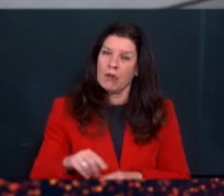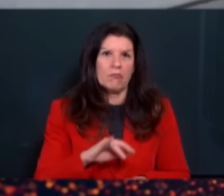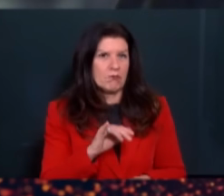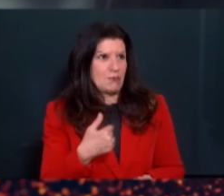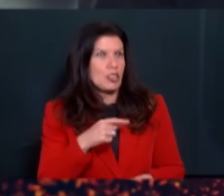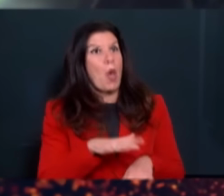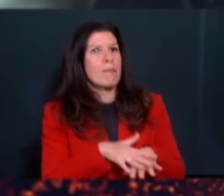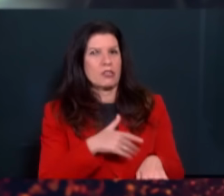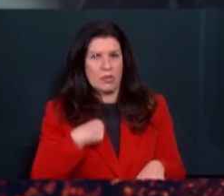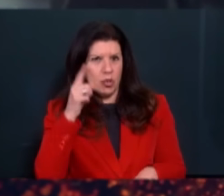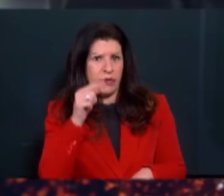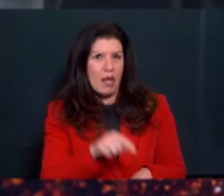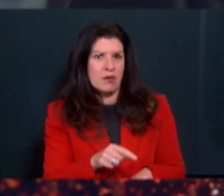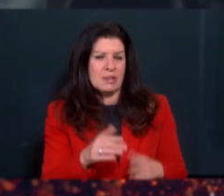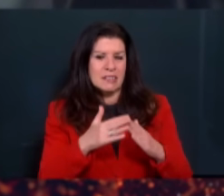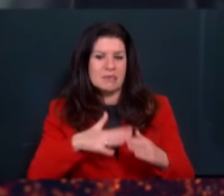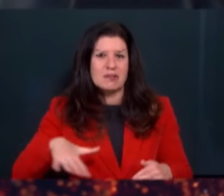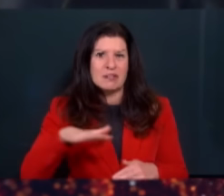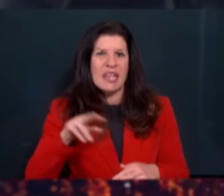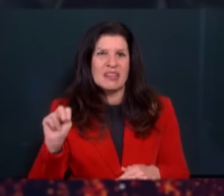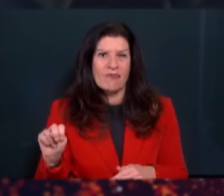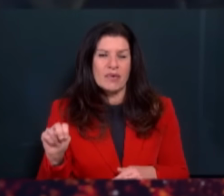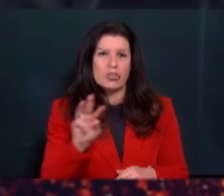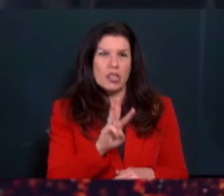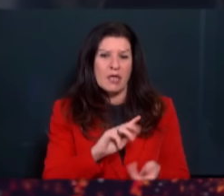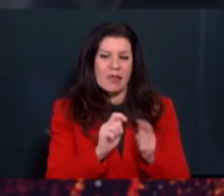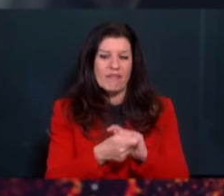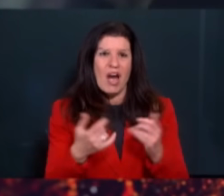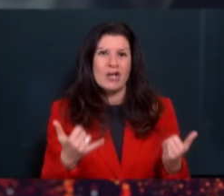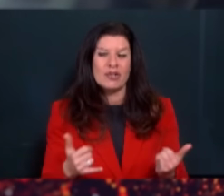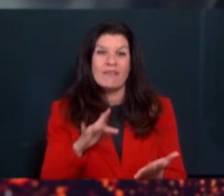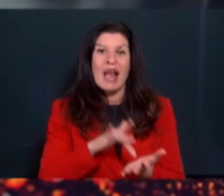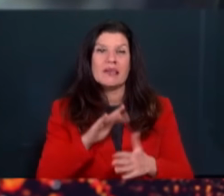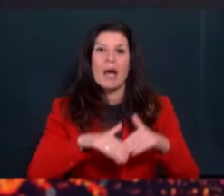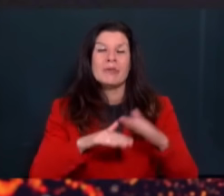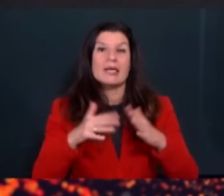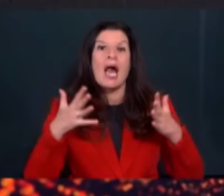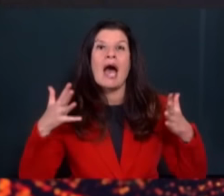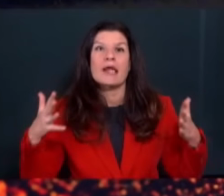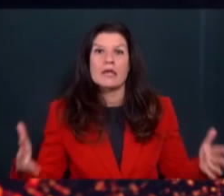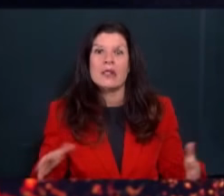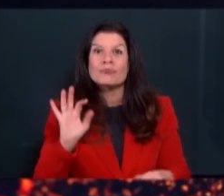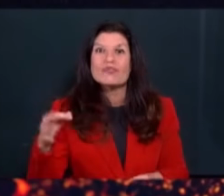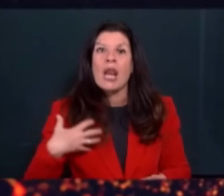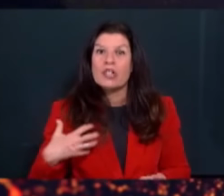למעשה אתה יכול לראות שנווה שאנן הפכה להיות לאתר בנייה ענק. ואתר בנייה לעשירים.